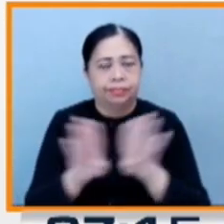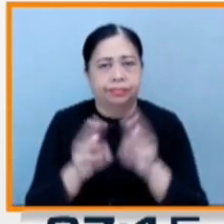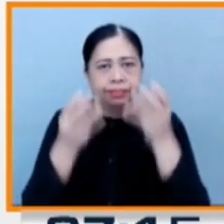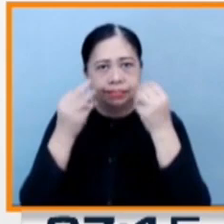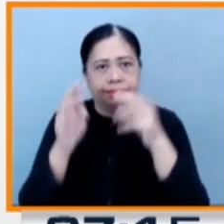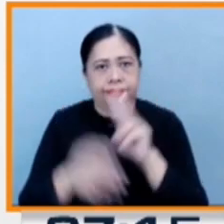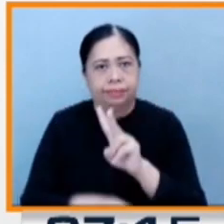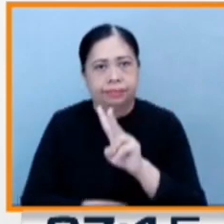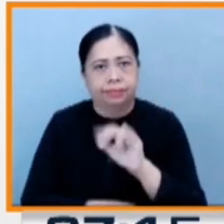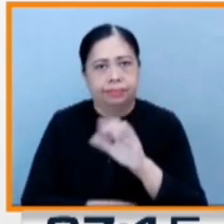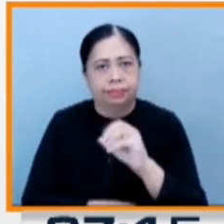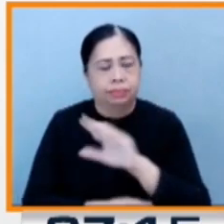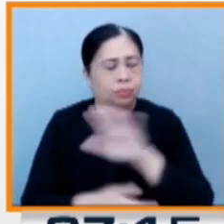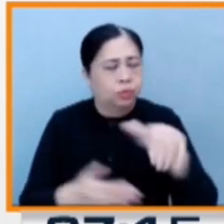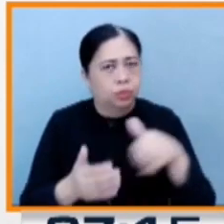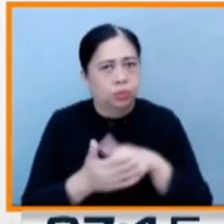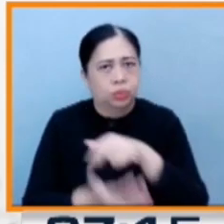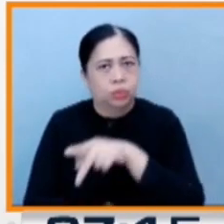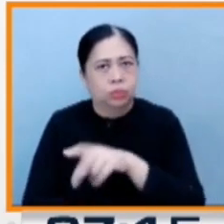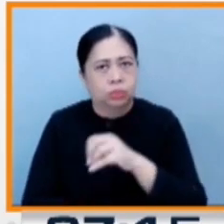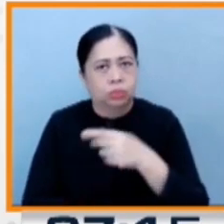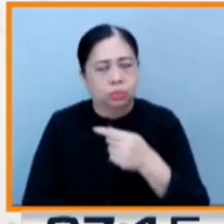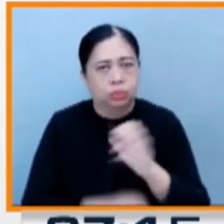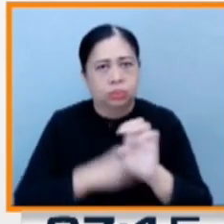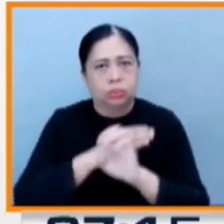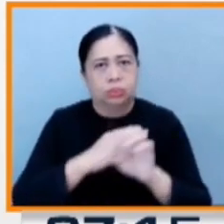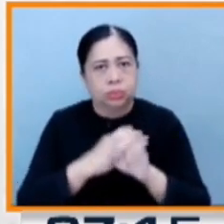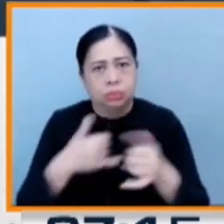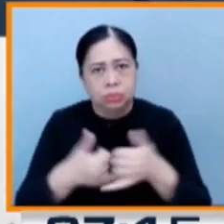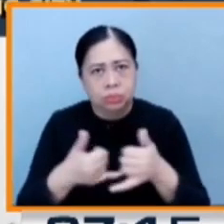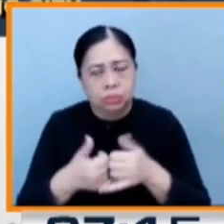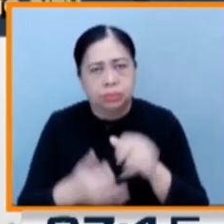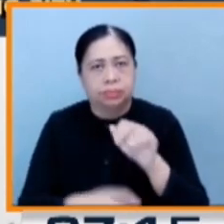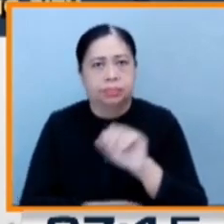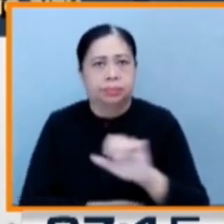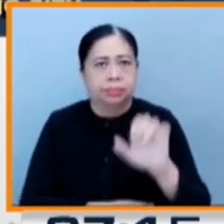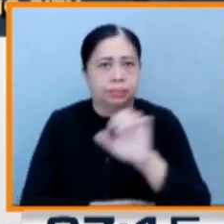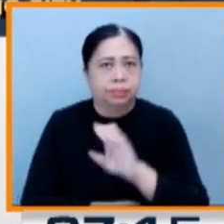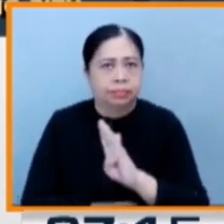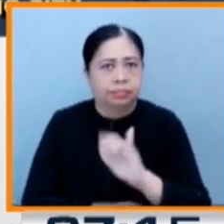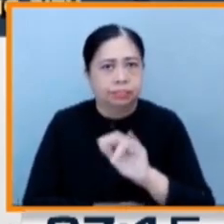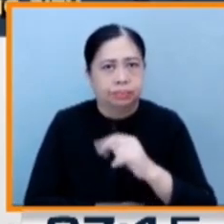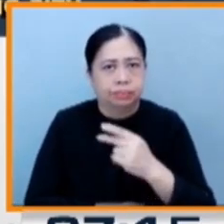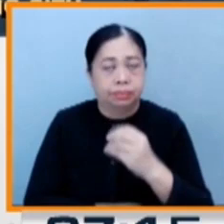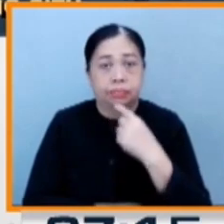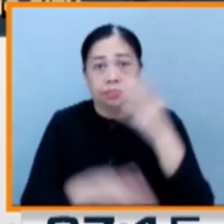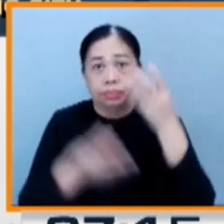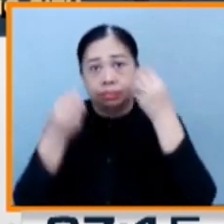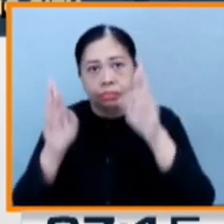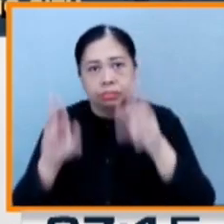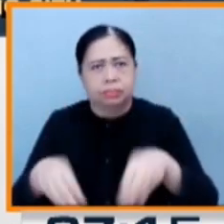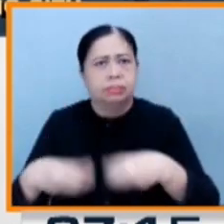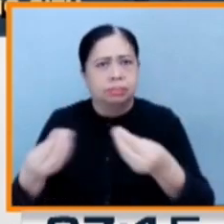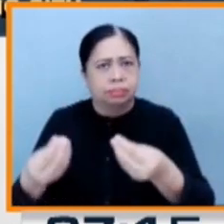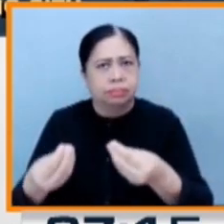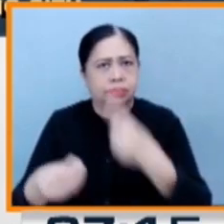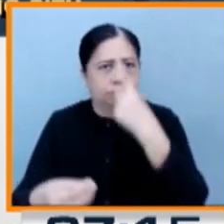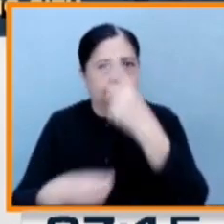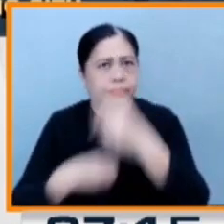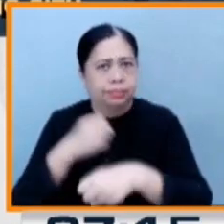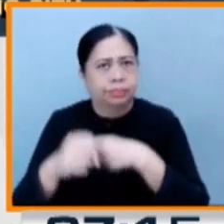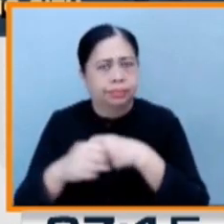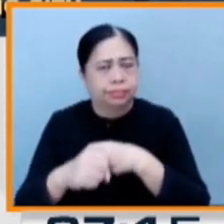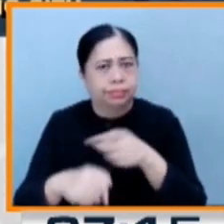ang lahat ng POGO, e-games at e-bingo outlets sa kanilang lungsod. Ayon sa alkalde, binigyan naman nila ng isang taon ang mga